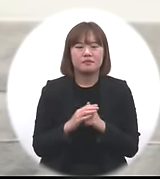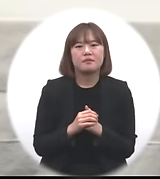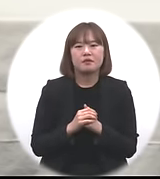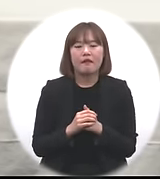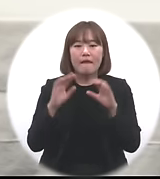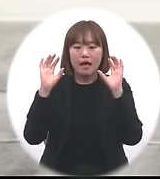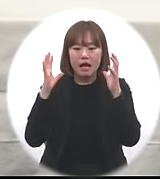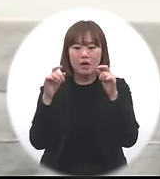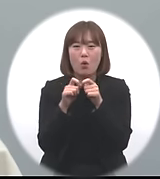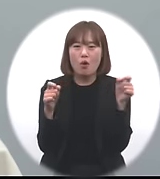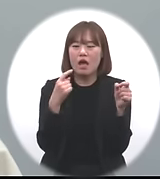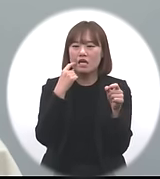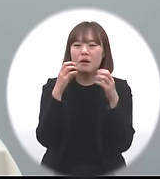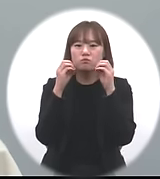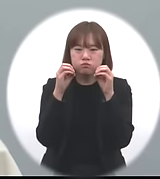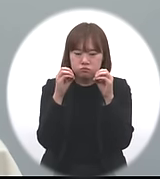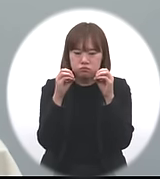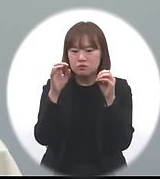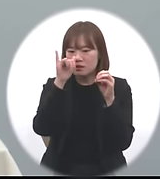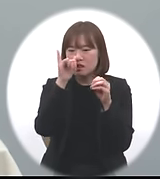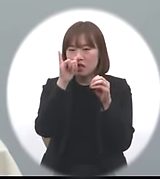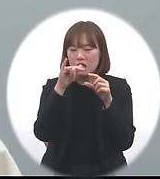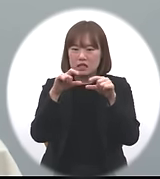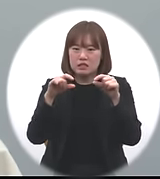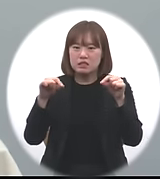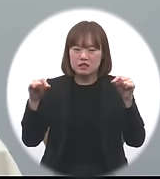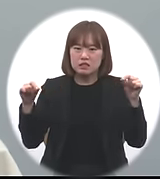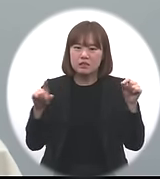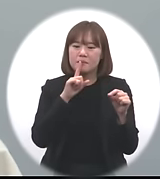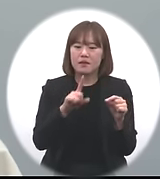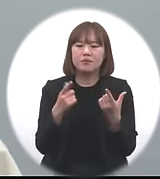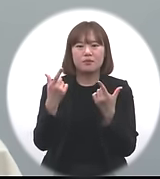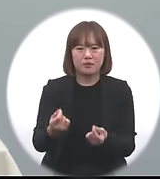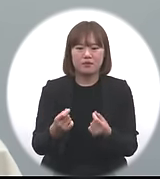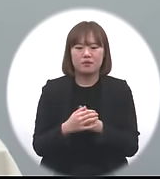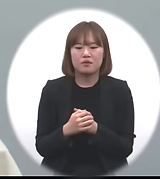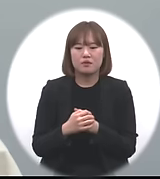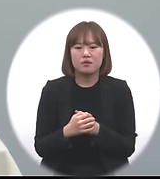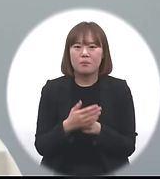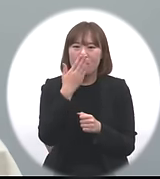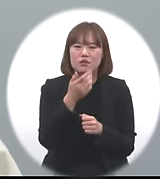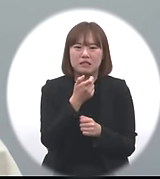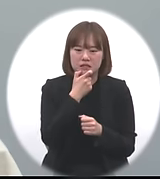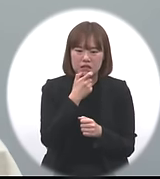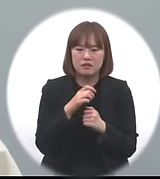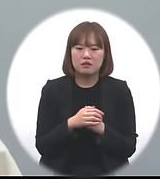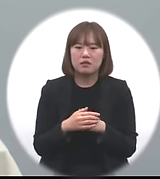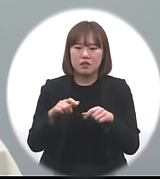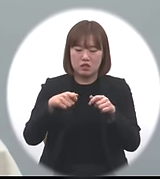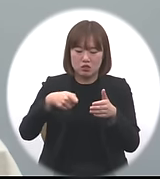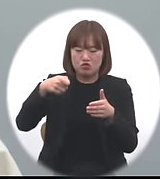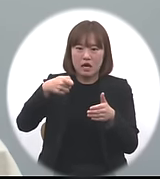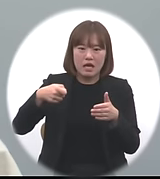일어나기 시작합니다. 애가 음식을 물고 있다는 건 입안에서 음식물 쓰레기화 되고 있다는 거하고 똑같은 얘기예요. 아, 우리 애가 워낙 먹는 걸